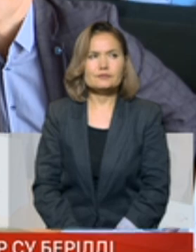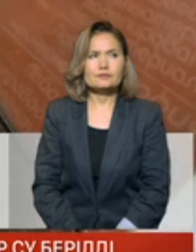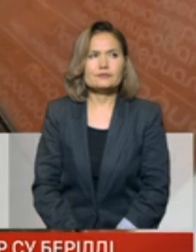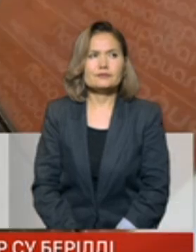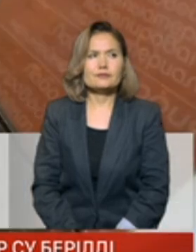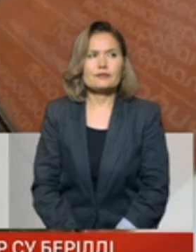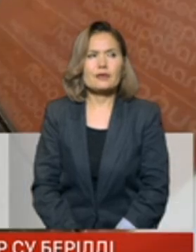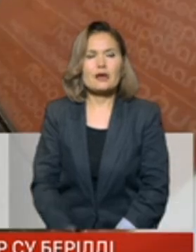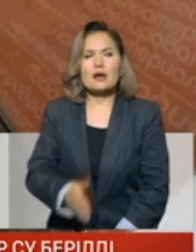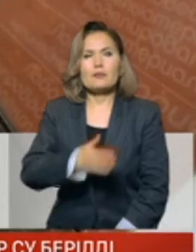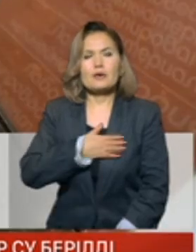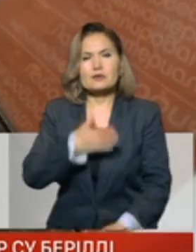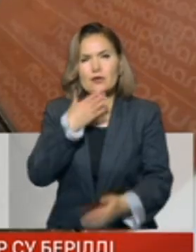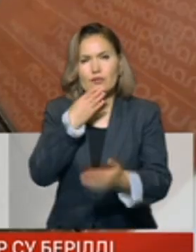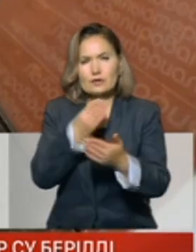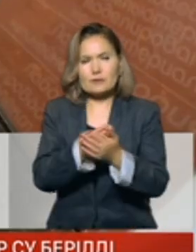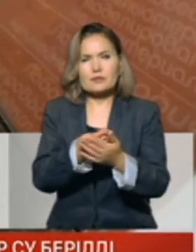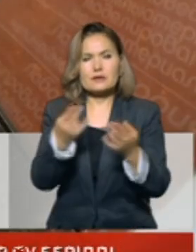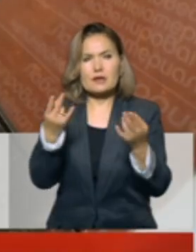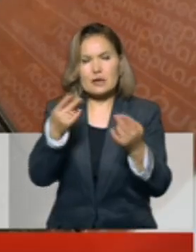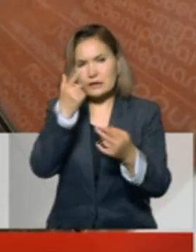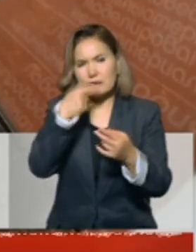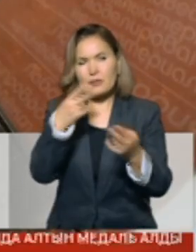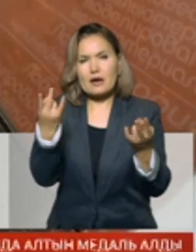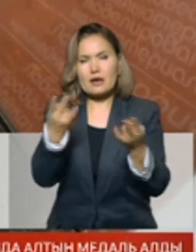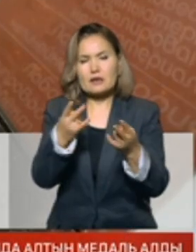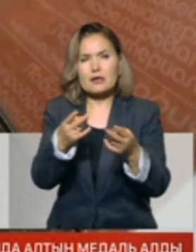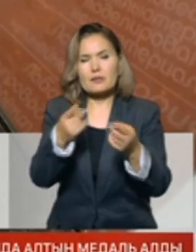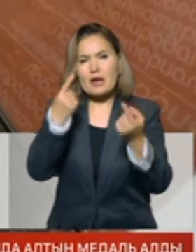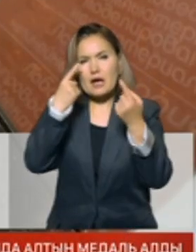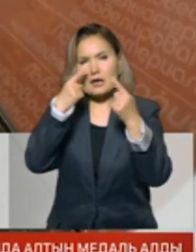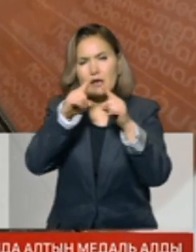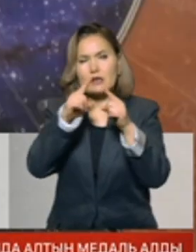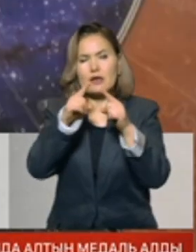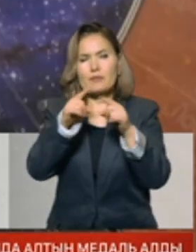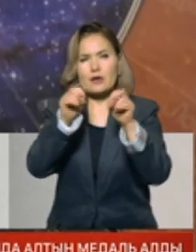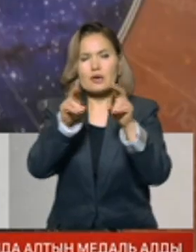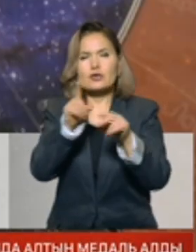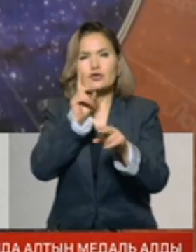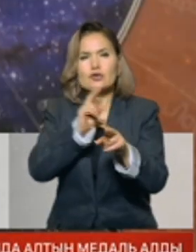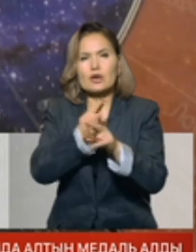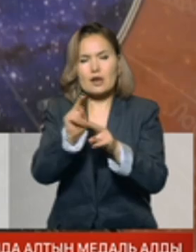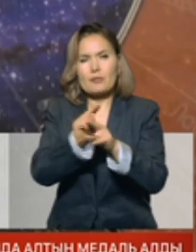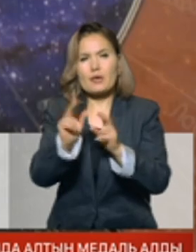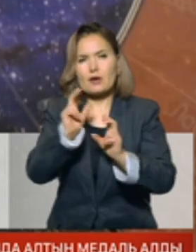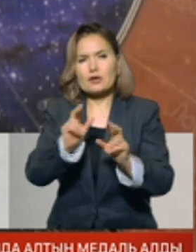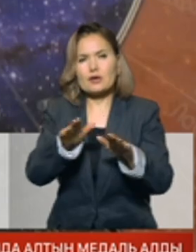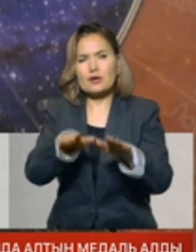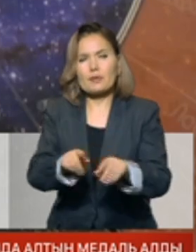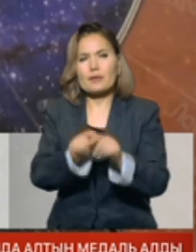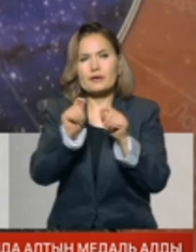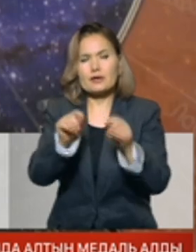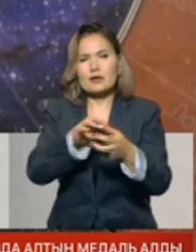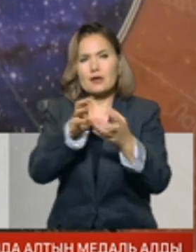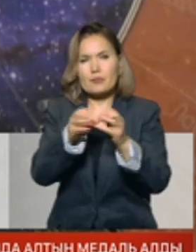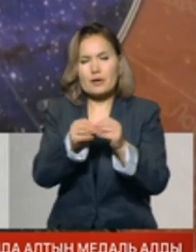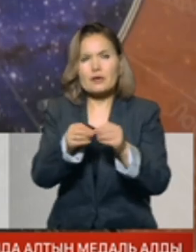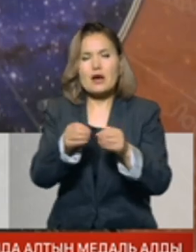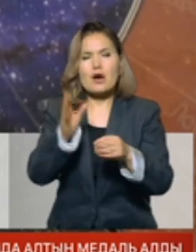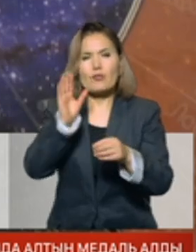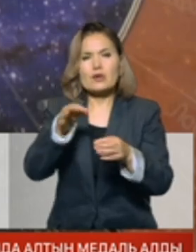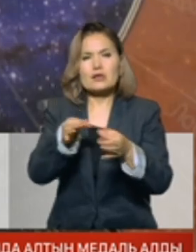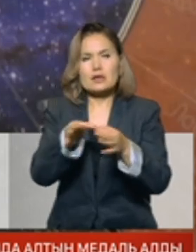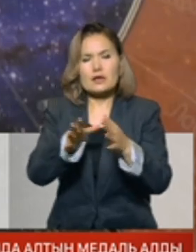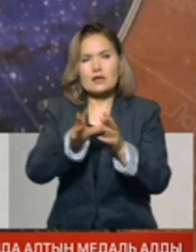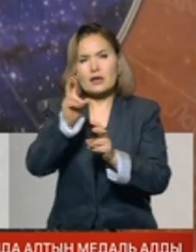Біз енді өзіміздің қажеттілік үшін ядролық инженерия деген мамандықты аштық. Олар керекті орталықтарда сол реактормен жұмыс істейді. Бірақ